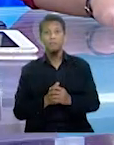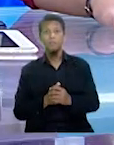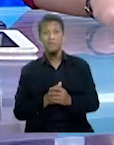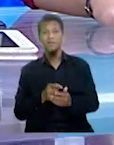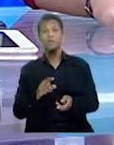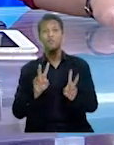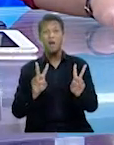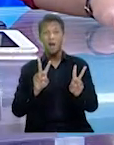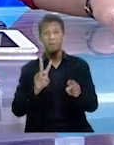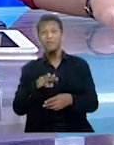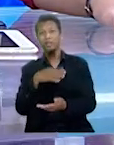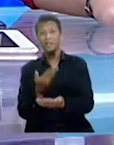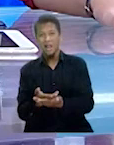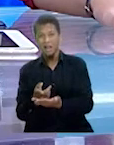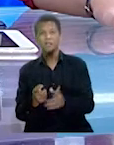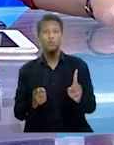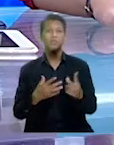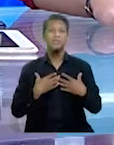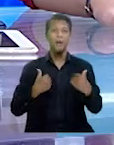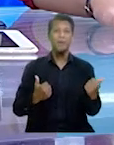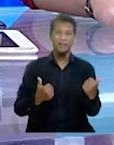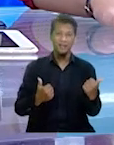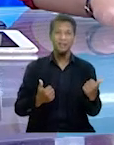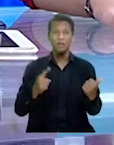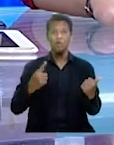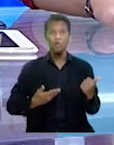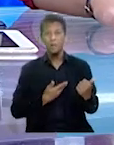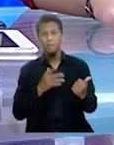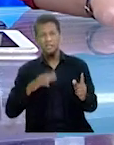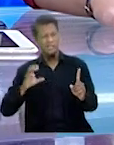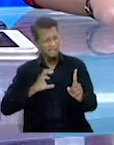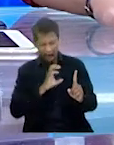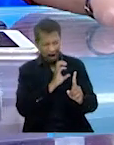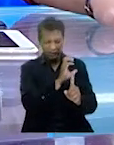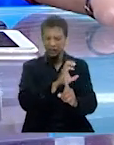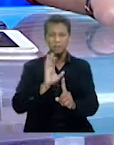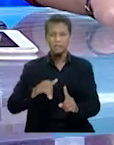tewas, 1 selamat, sementara 1 korban lainnya masih dalam tahap pencarian.